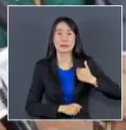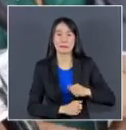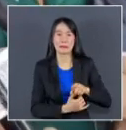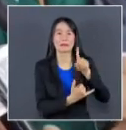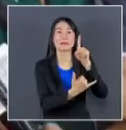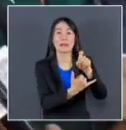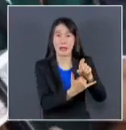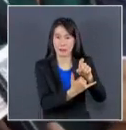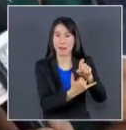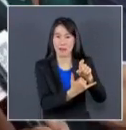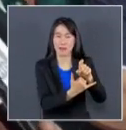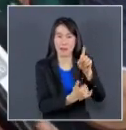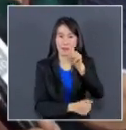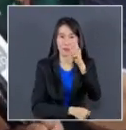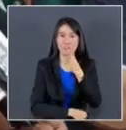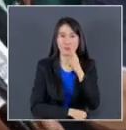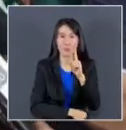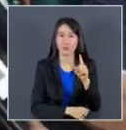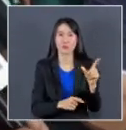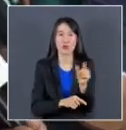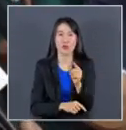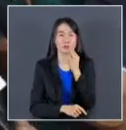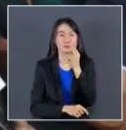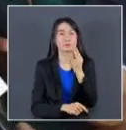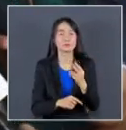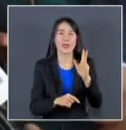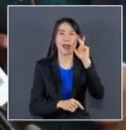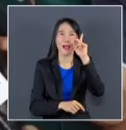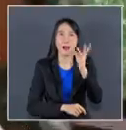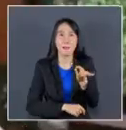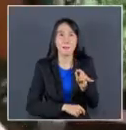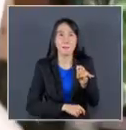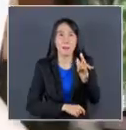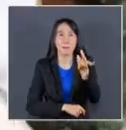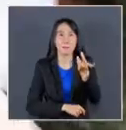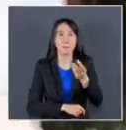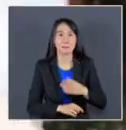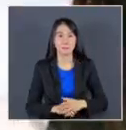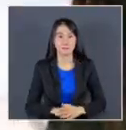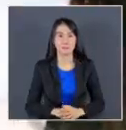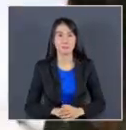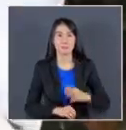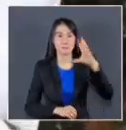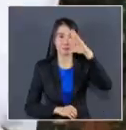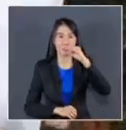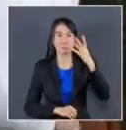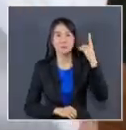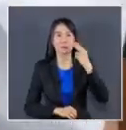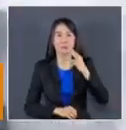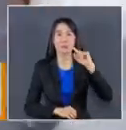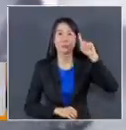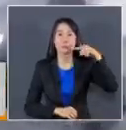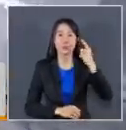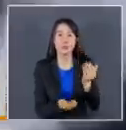ะครับ โอ้โห ว่าแบบนี้ปรากฏว่าหลังเป็นข่าวไม่ทันข้ามวันเนี่ยหัวค่ำที่ผ่านมาเยาวชนหญิ